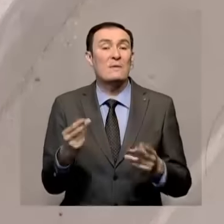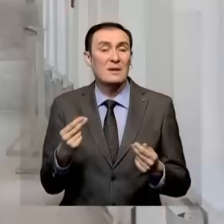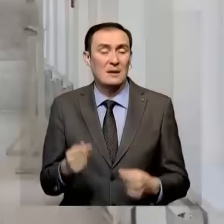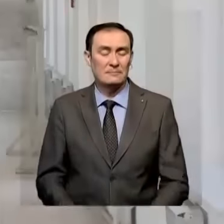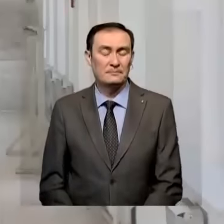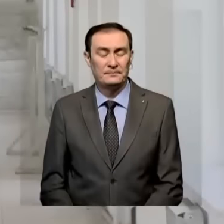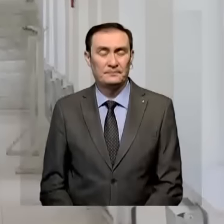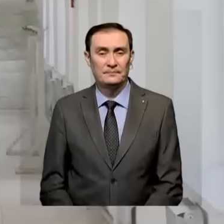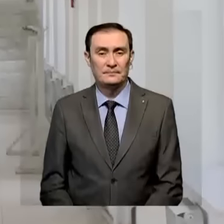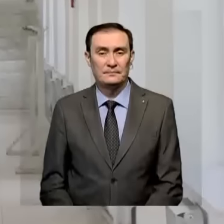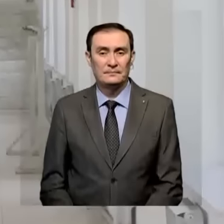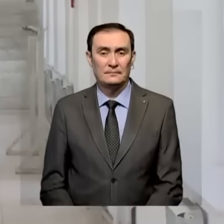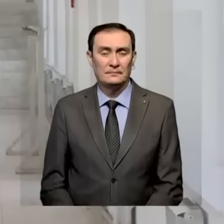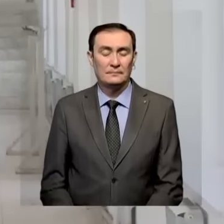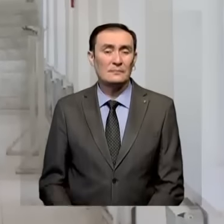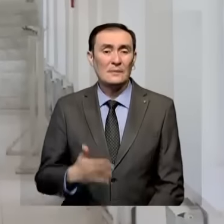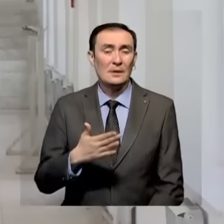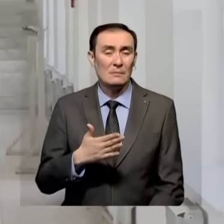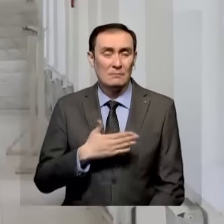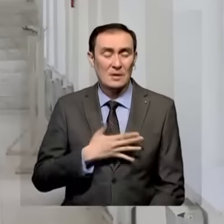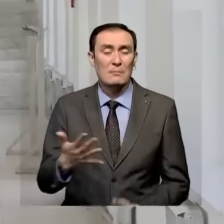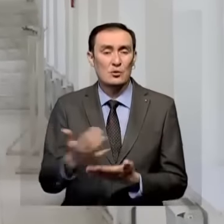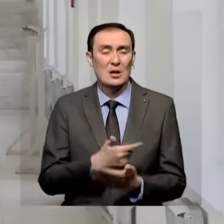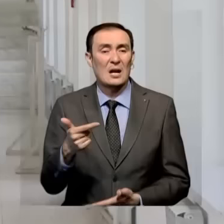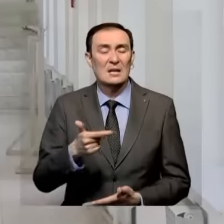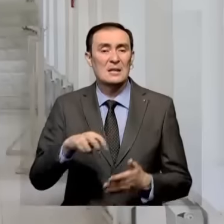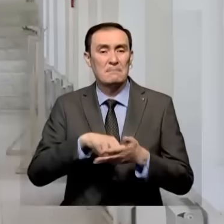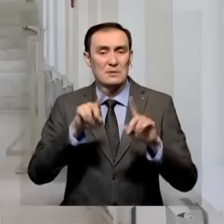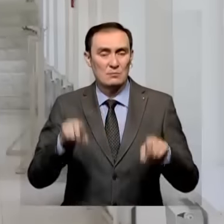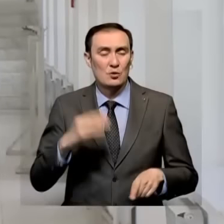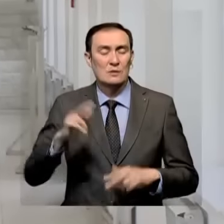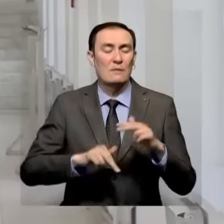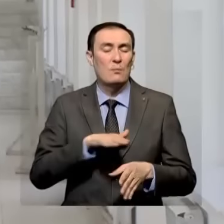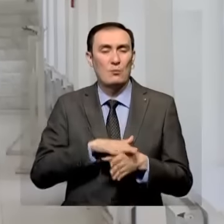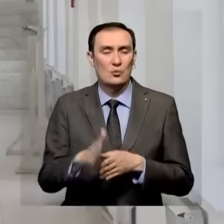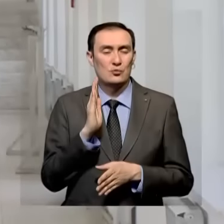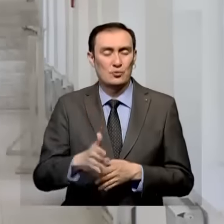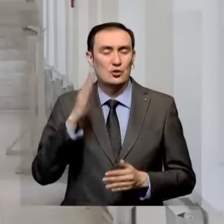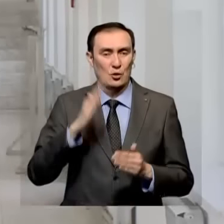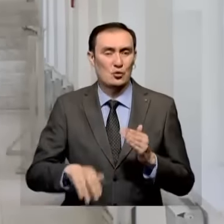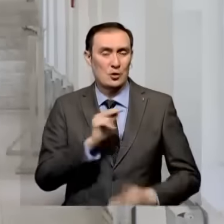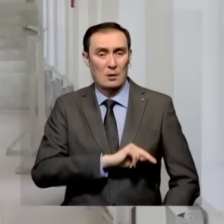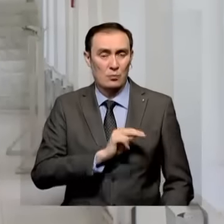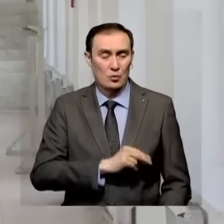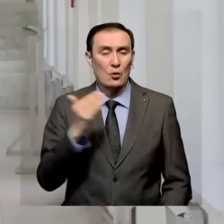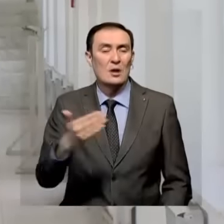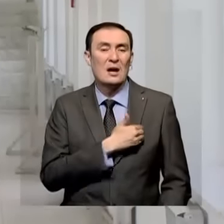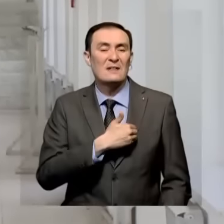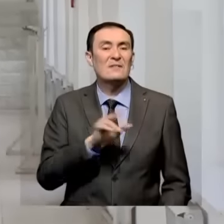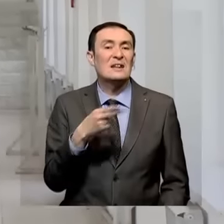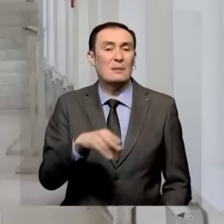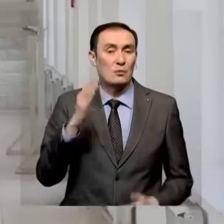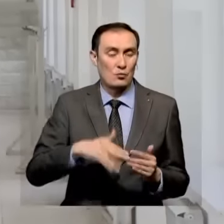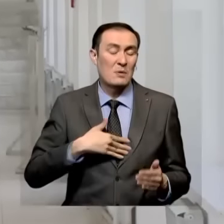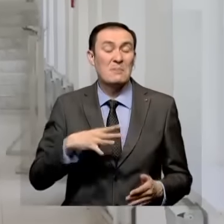тенге. Мы получили гарантийное письмо, что подрядчик полностью доведет работы до конца. Он хотел в декабре,